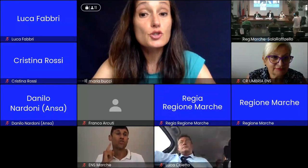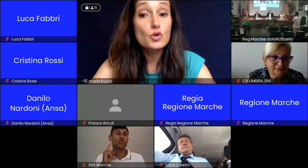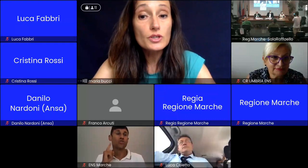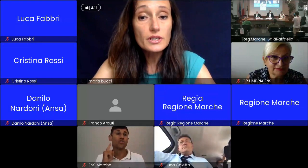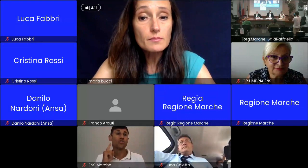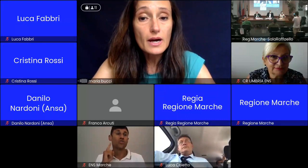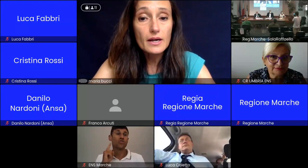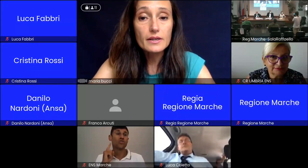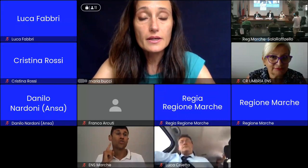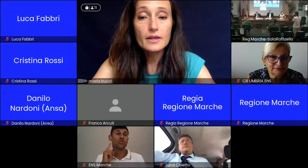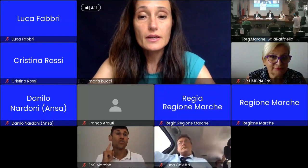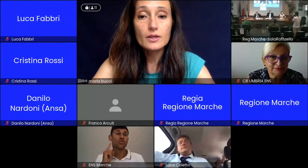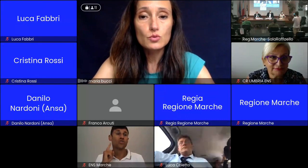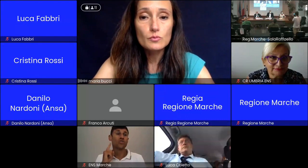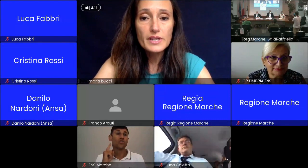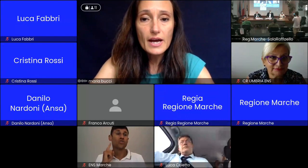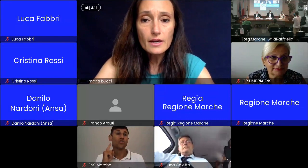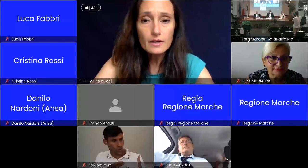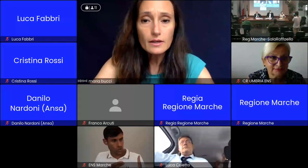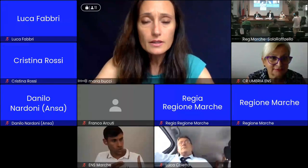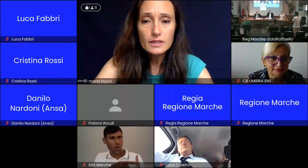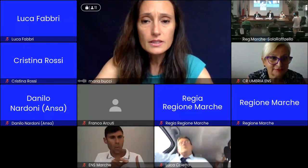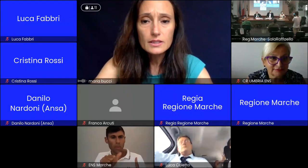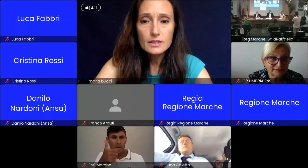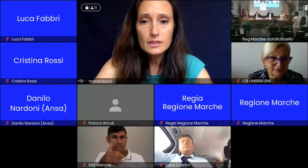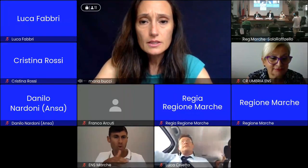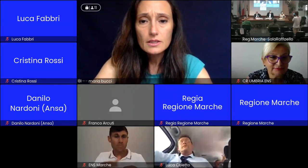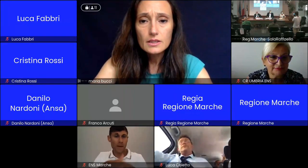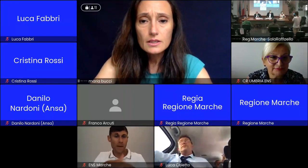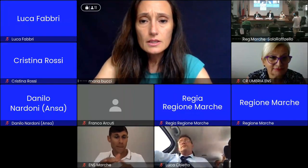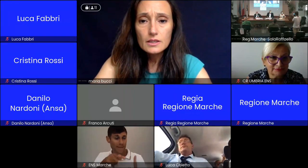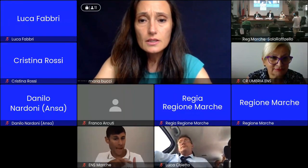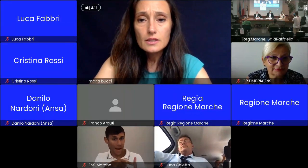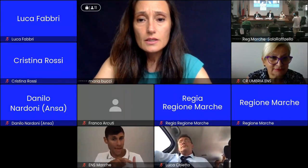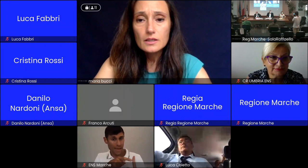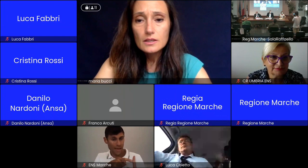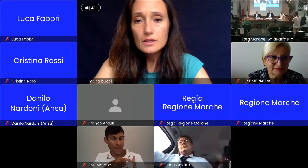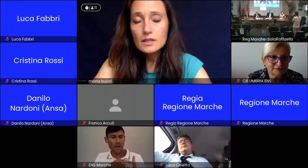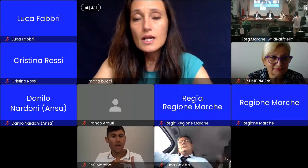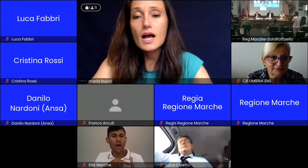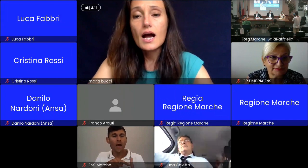Le regioni Marche ed Umbria